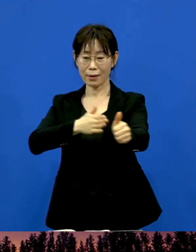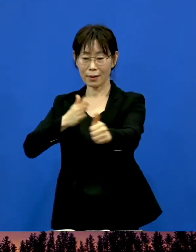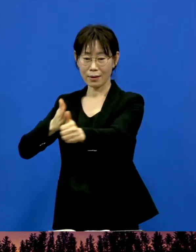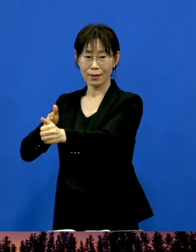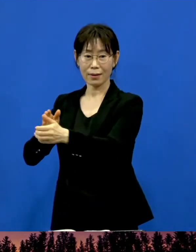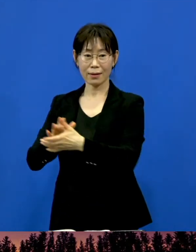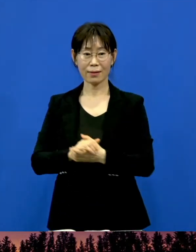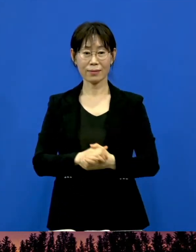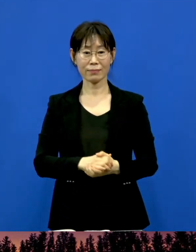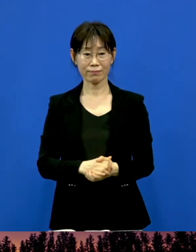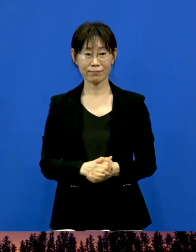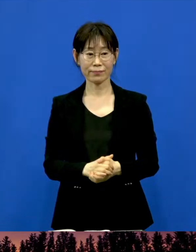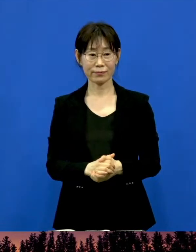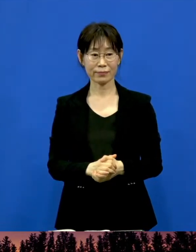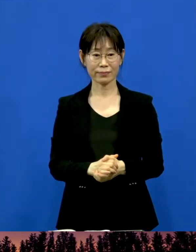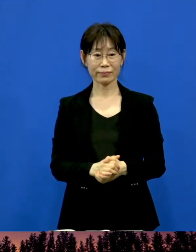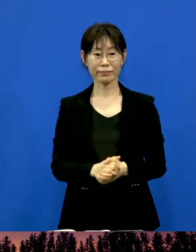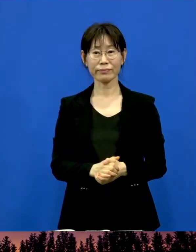거예요.